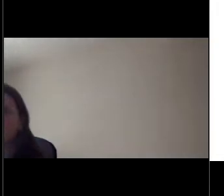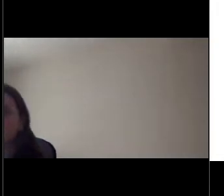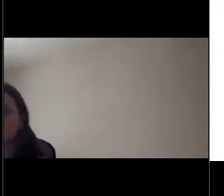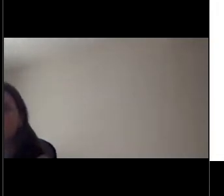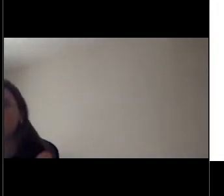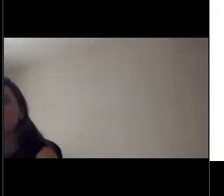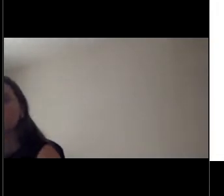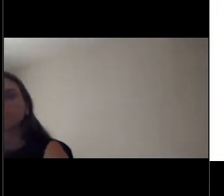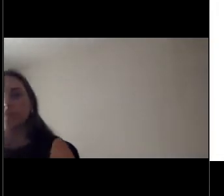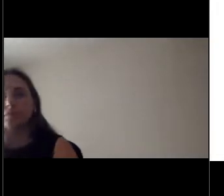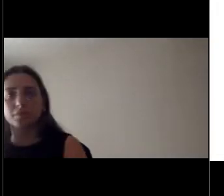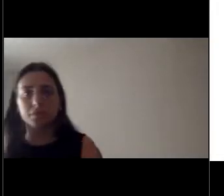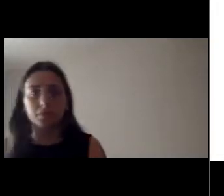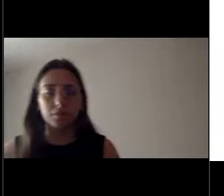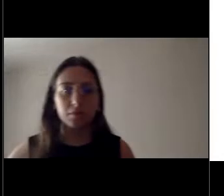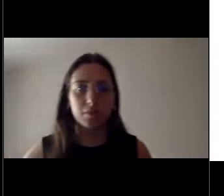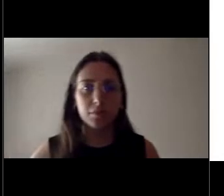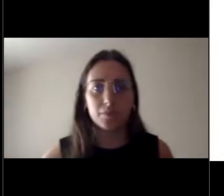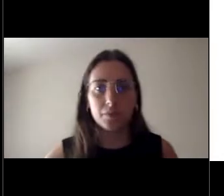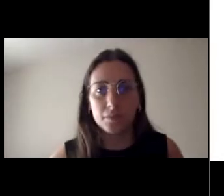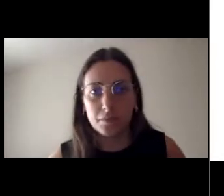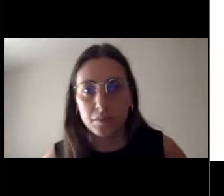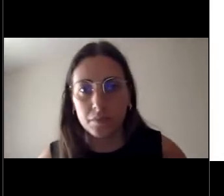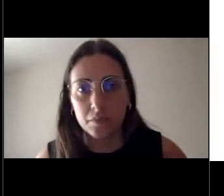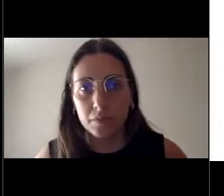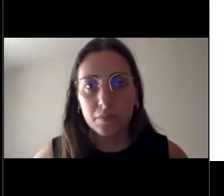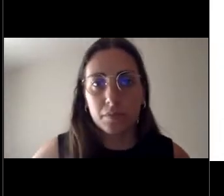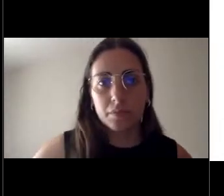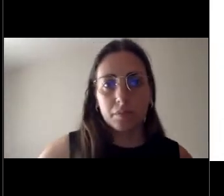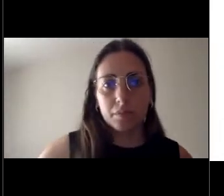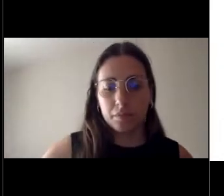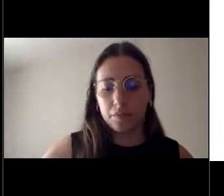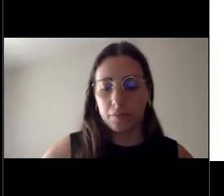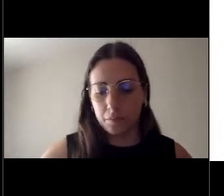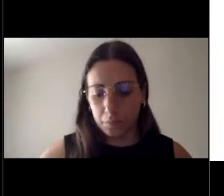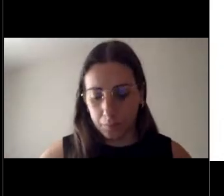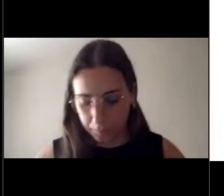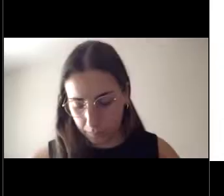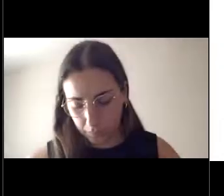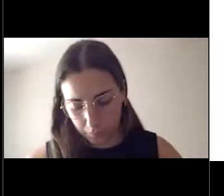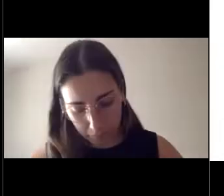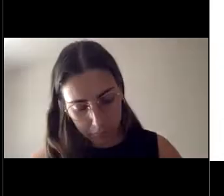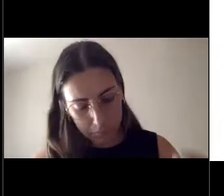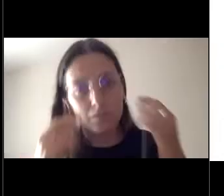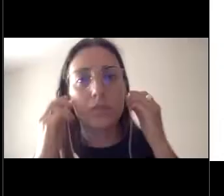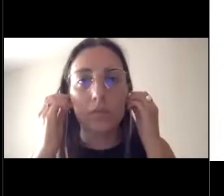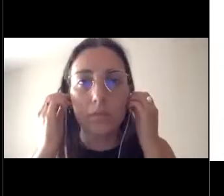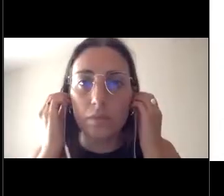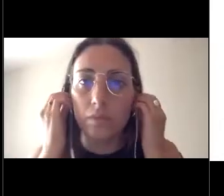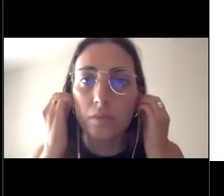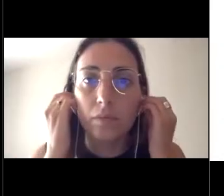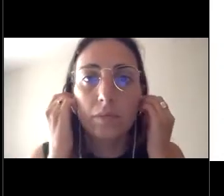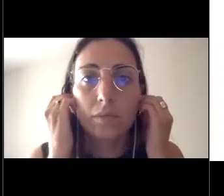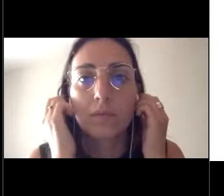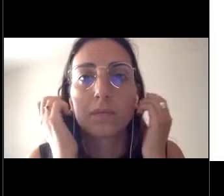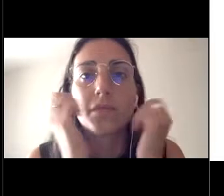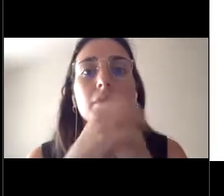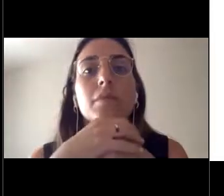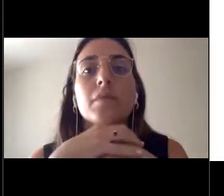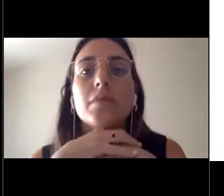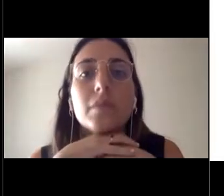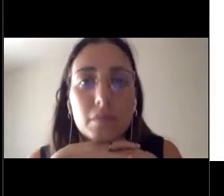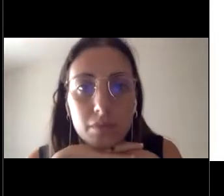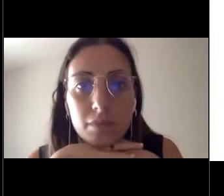per la salute pubblica che sostiene la migliore salute pubblica a livello europeo noi siamo basati qui a brussel proprio membri pane